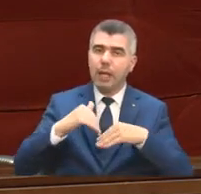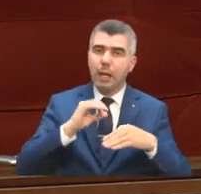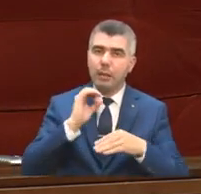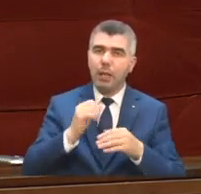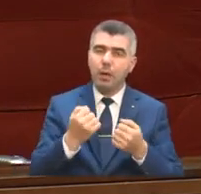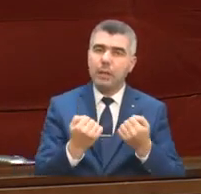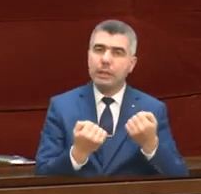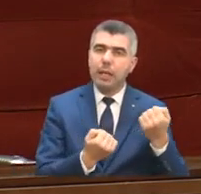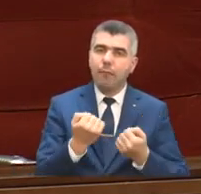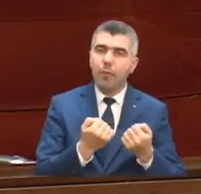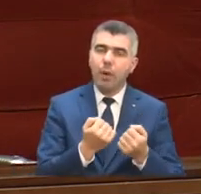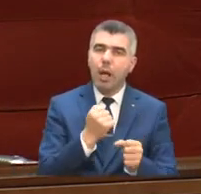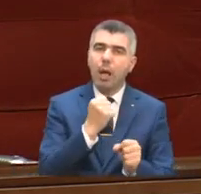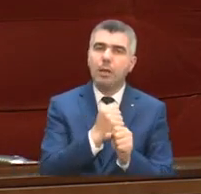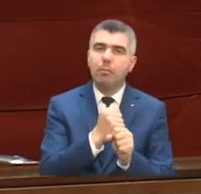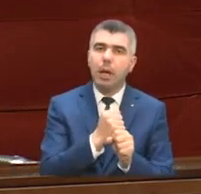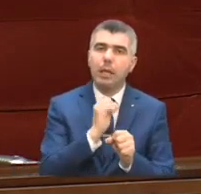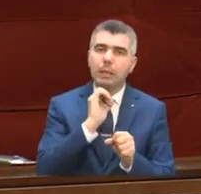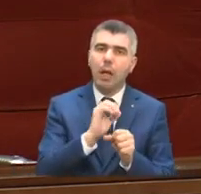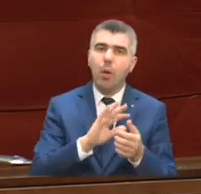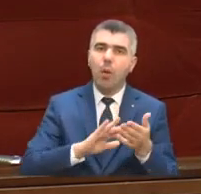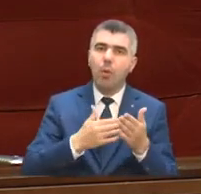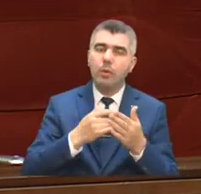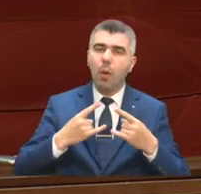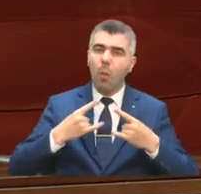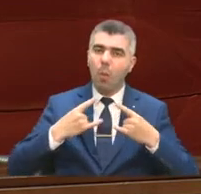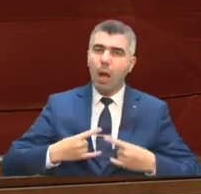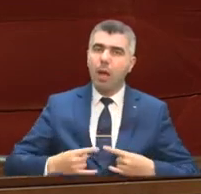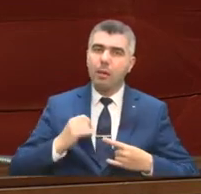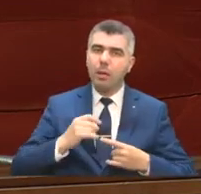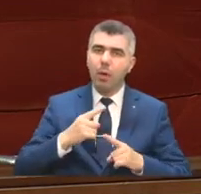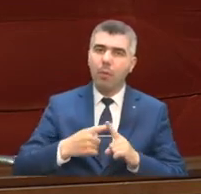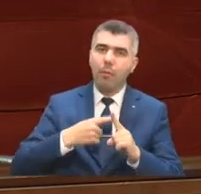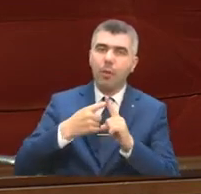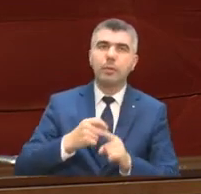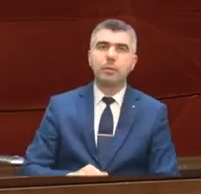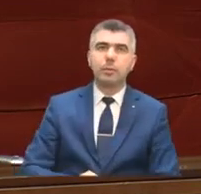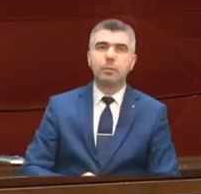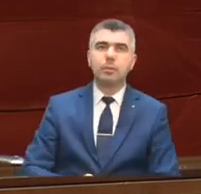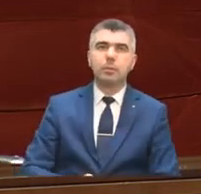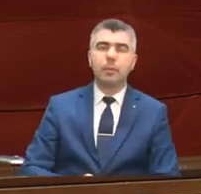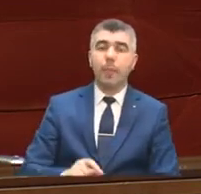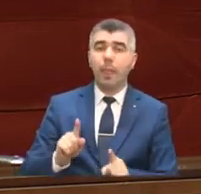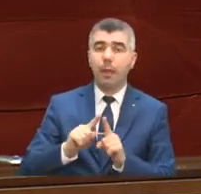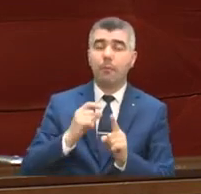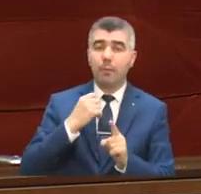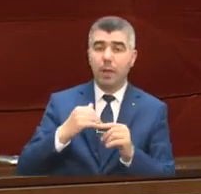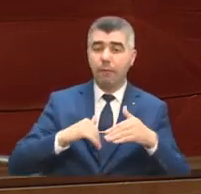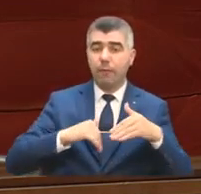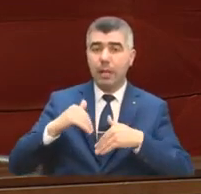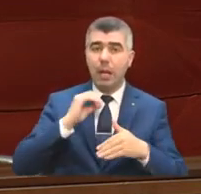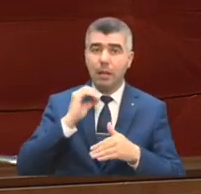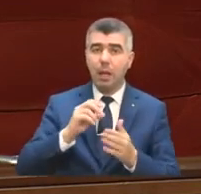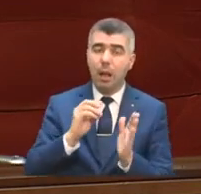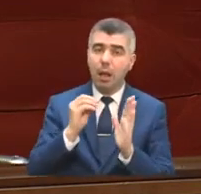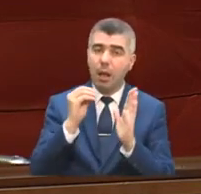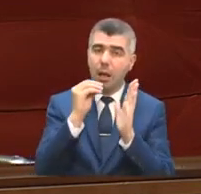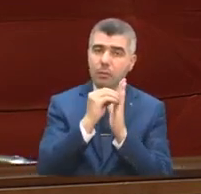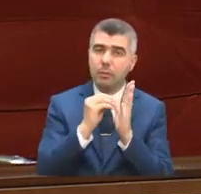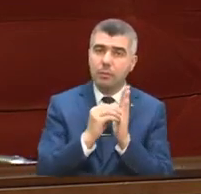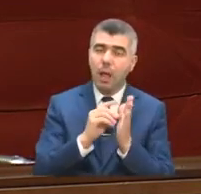شروط ممارسة المهنة وتأمين سلامة خدماتها والرفع من جودتها. تتجدر الإشارة إلى أن مدونة السير على الطرق نصت على إلزامية